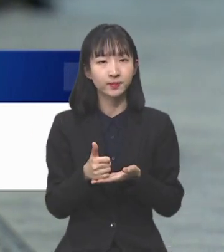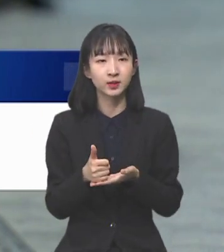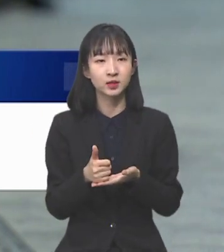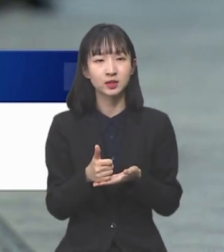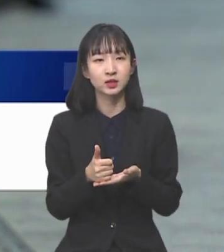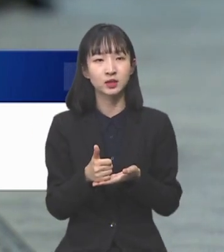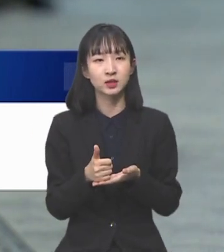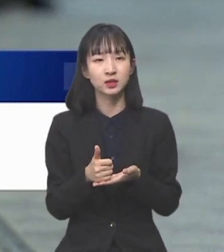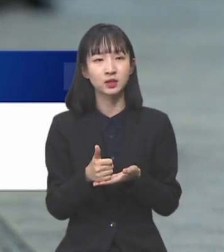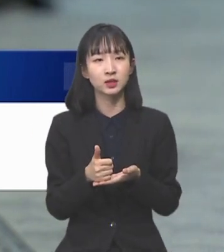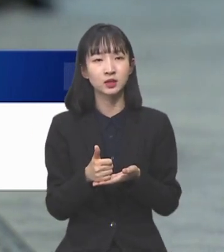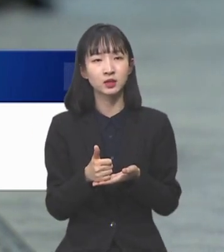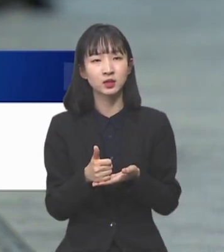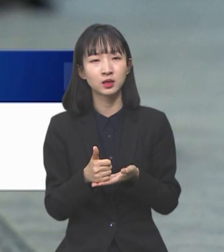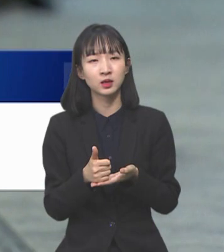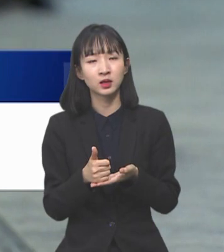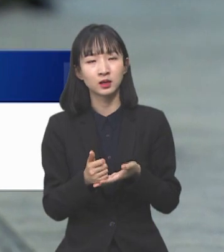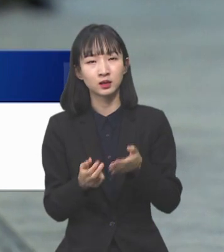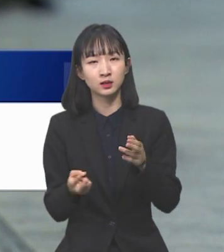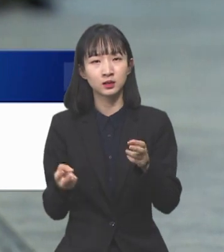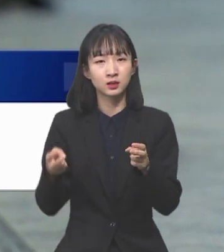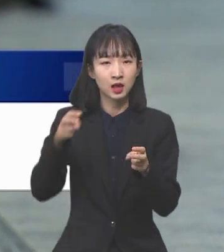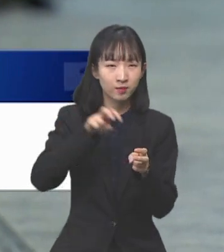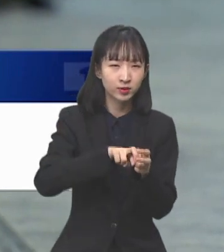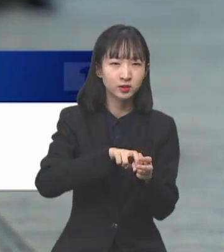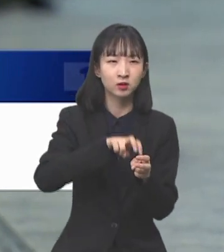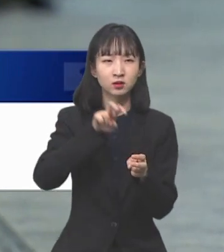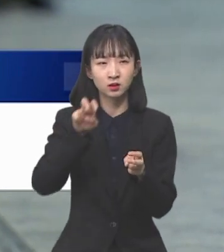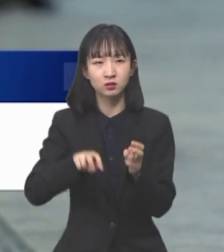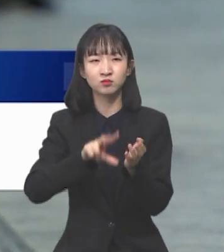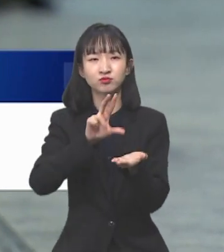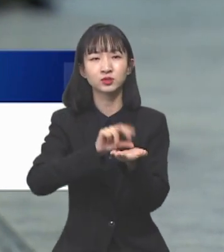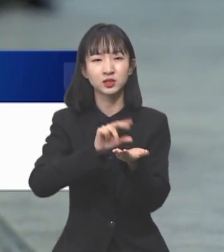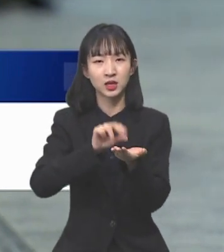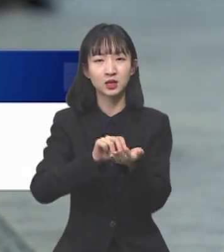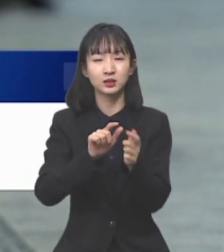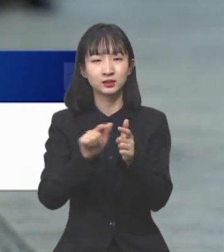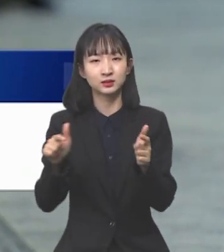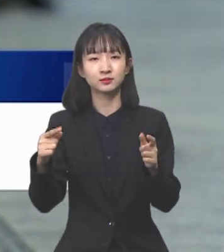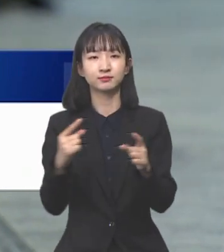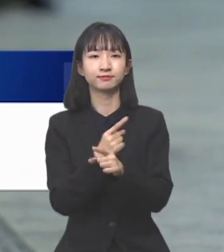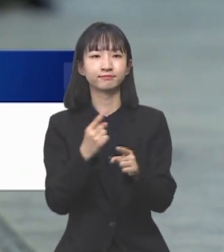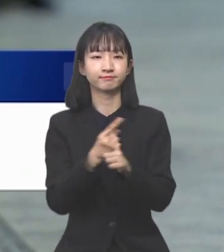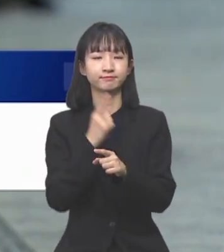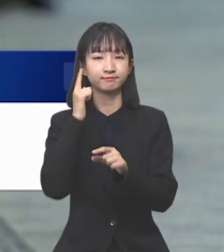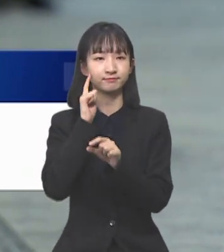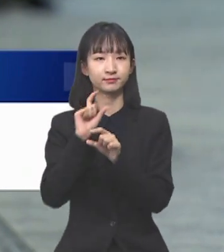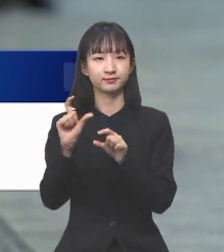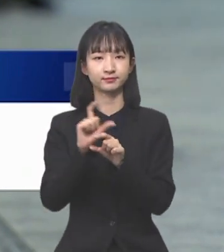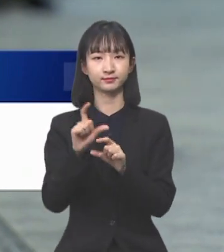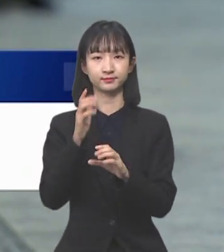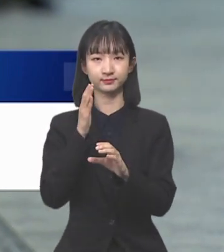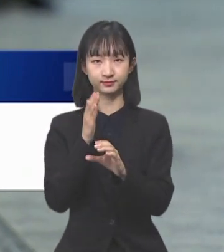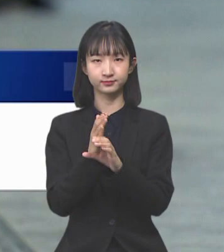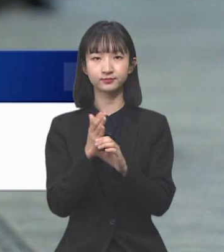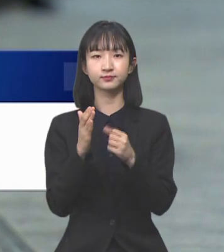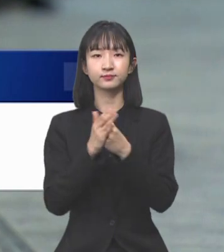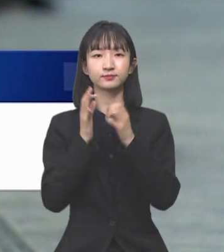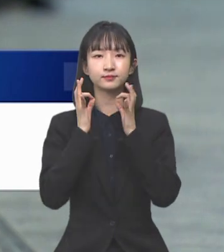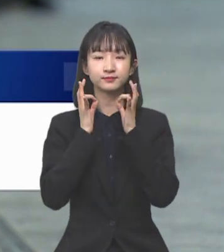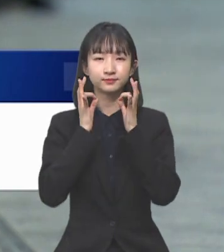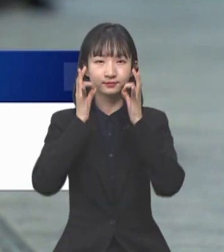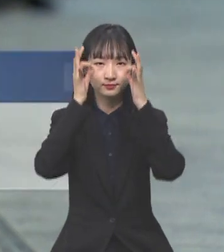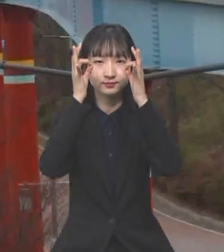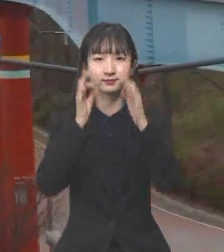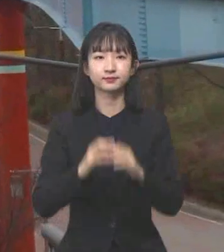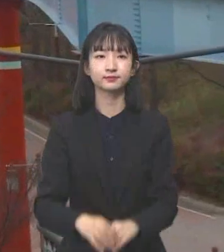부분들 그 수하 시간적 재상 창의적 불편사항들은 생생한 오라 지금도 마을 골라 하고 있습니다 뭔가